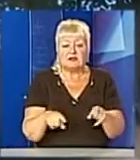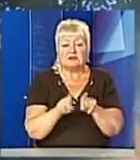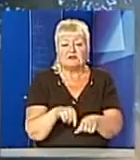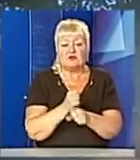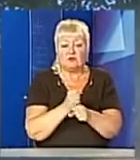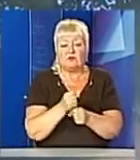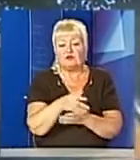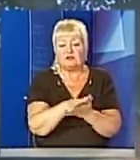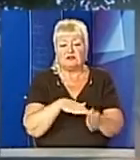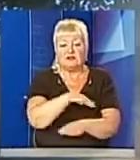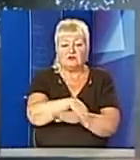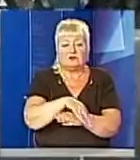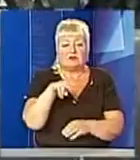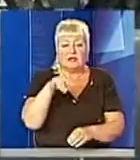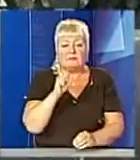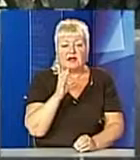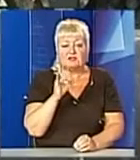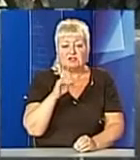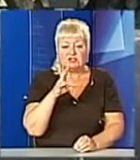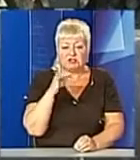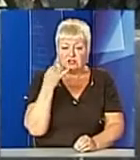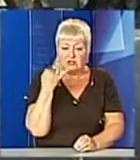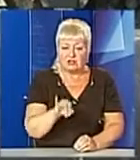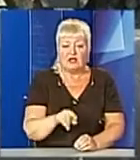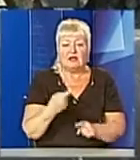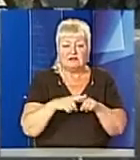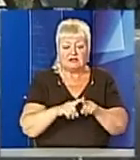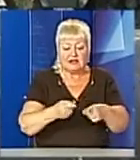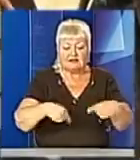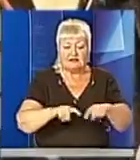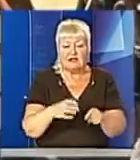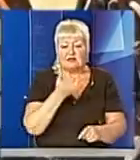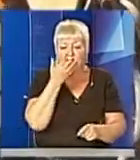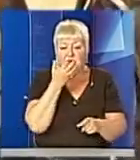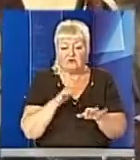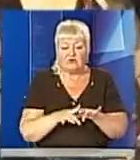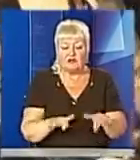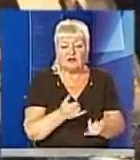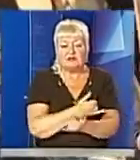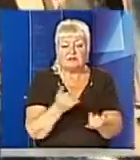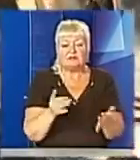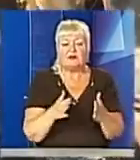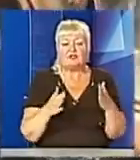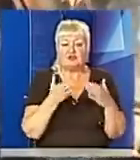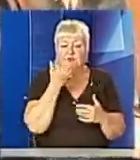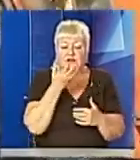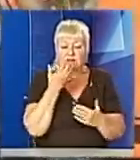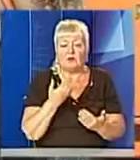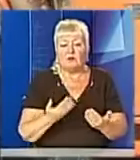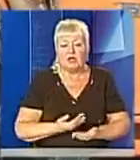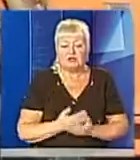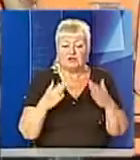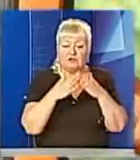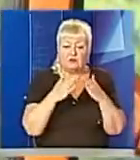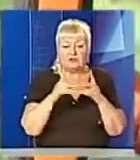роботи тривають на вулиці Пасічній. Ця ділянка теплової мережі забезпечує теплом житлові будинки та школу.